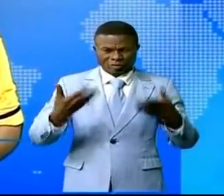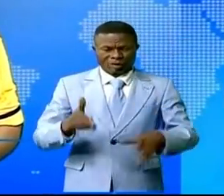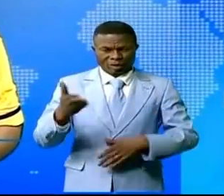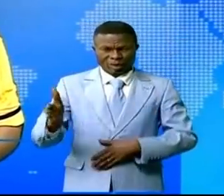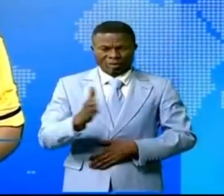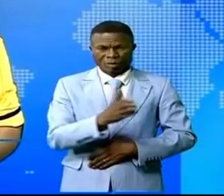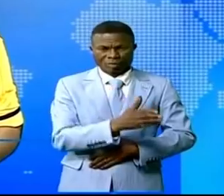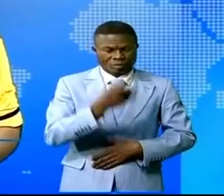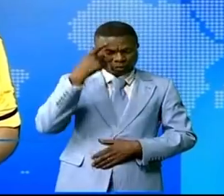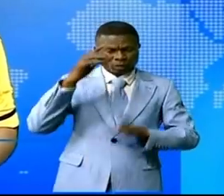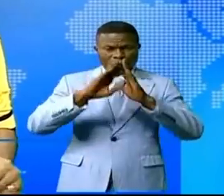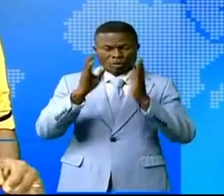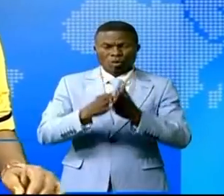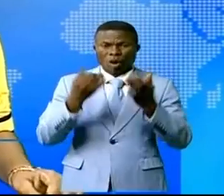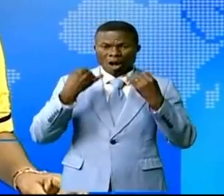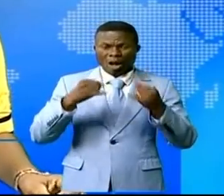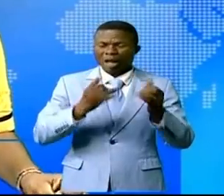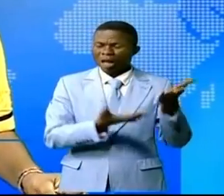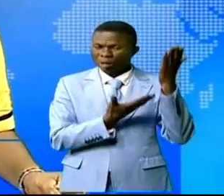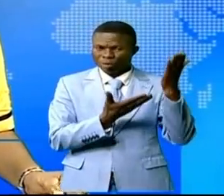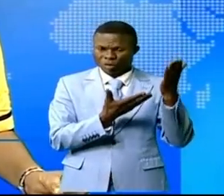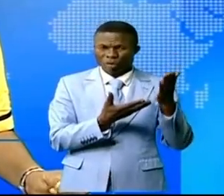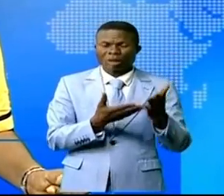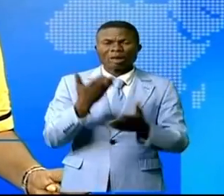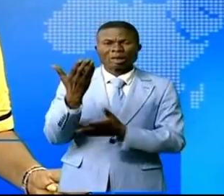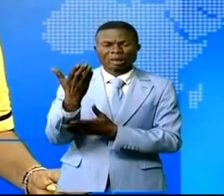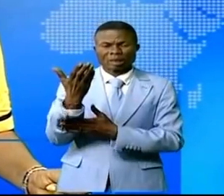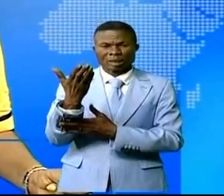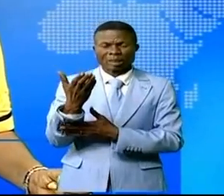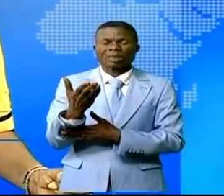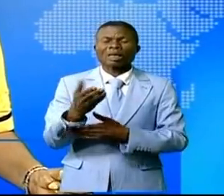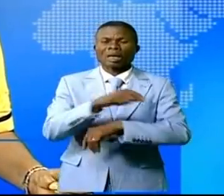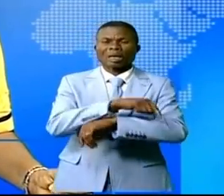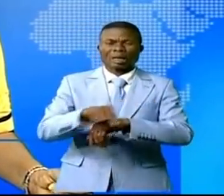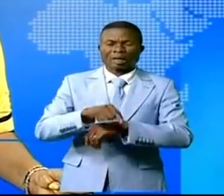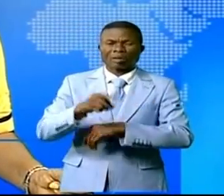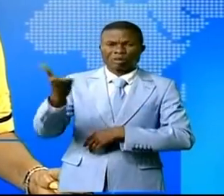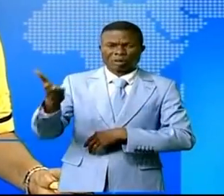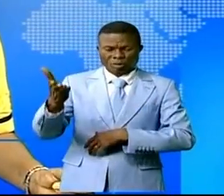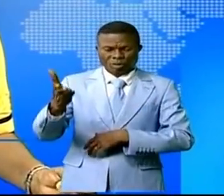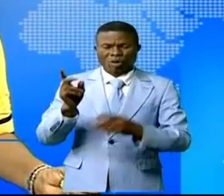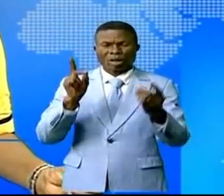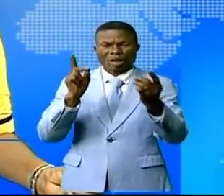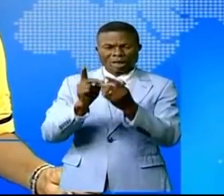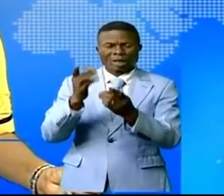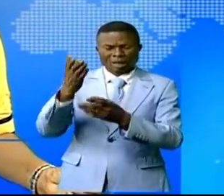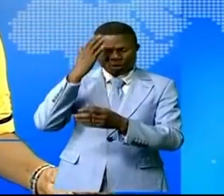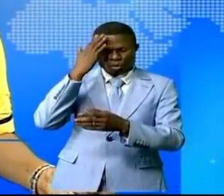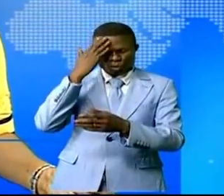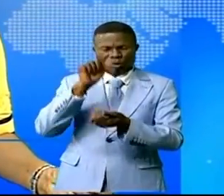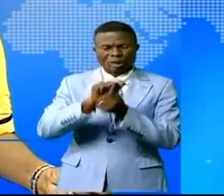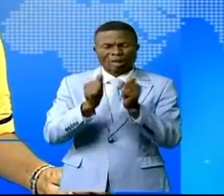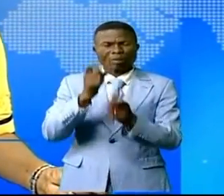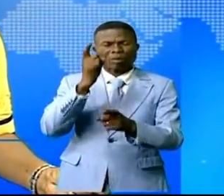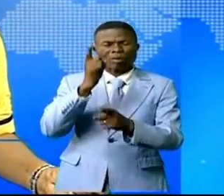fin. Pour toute information utile, nos centres de vente et services ainsi que le call center